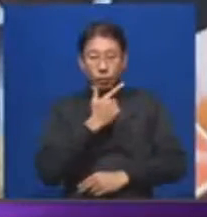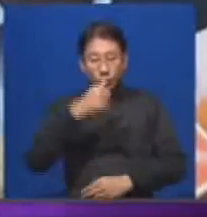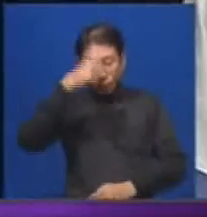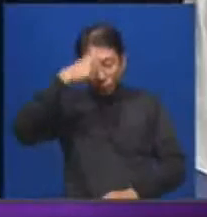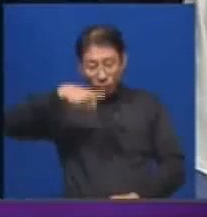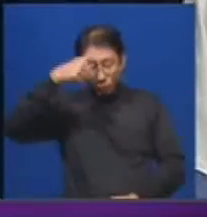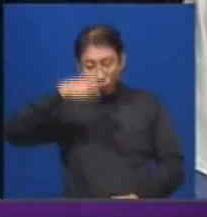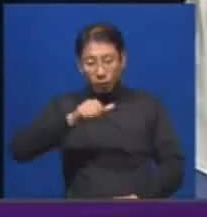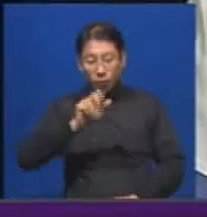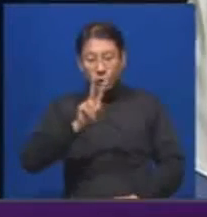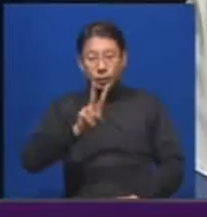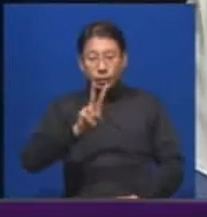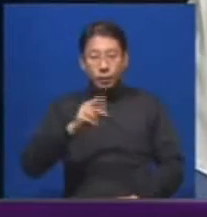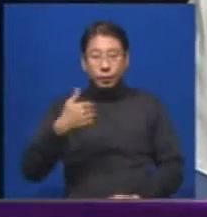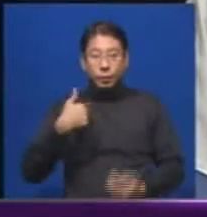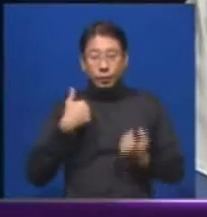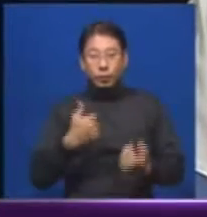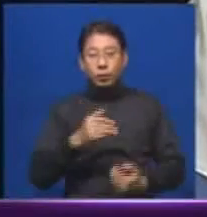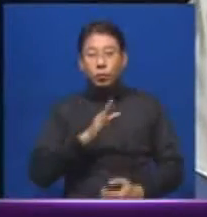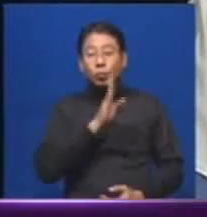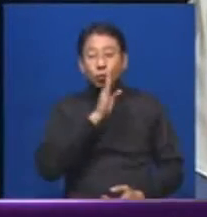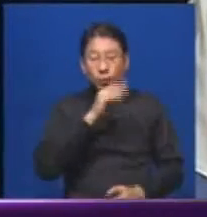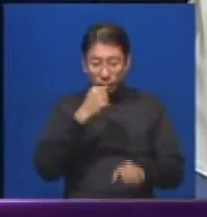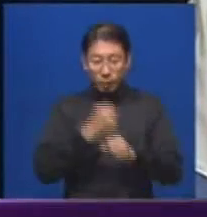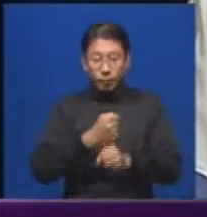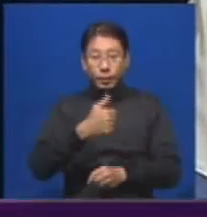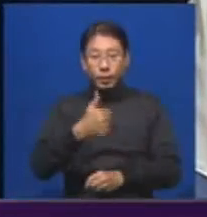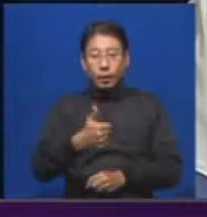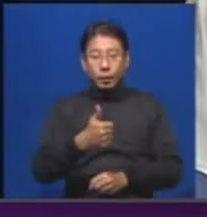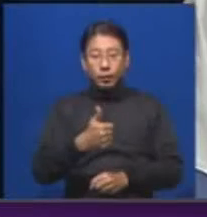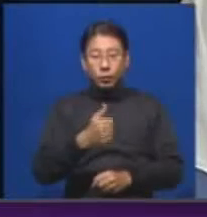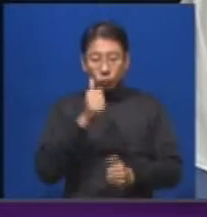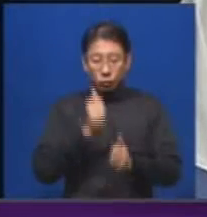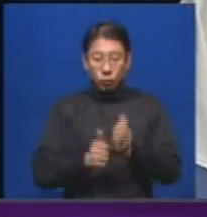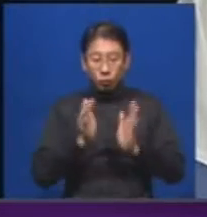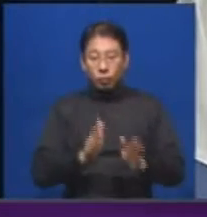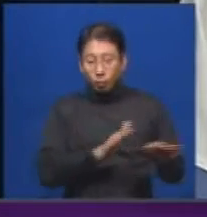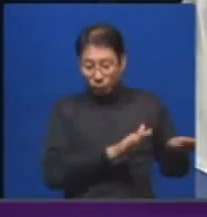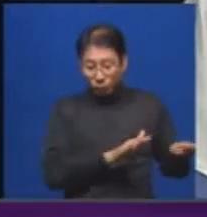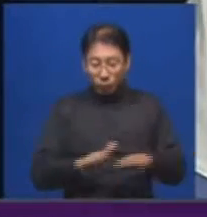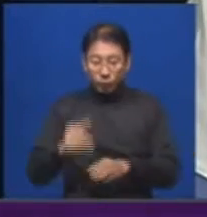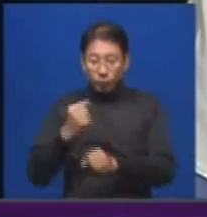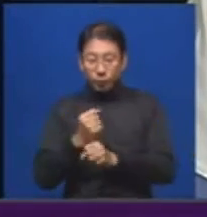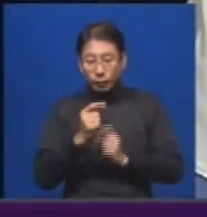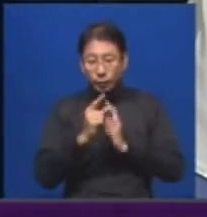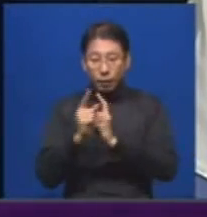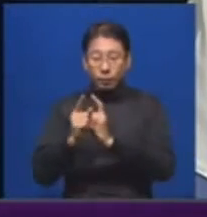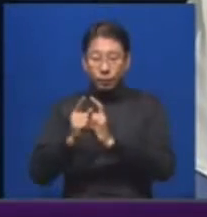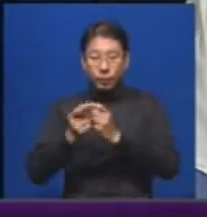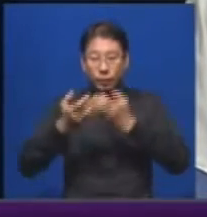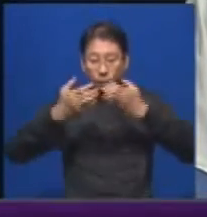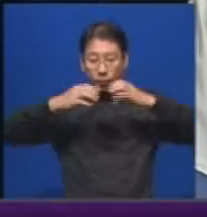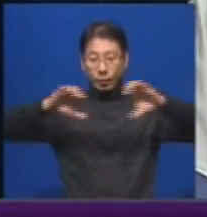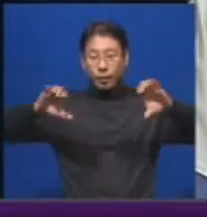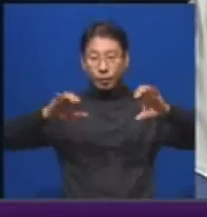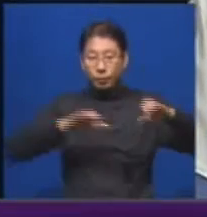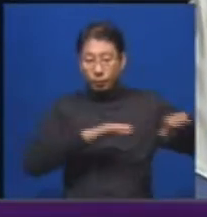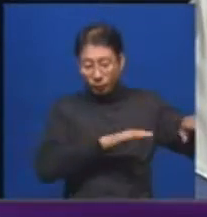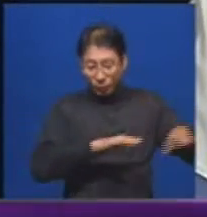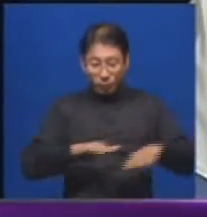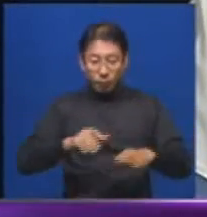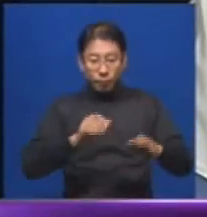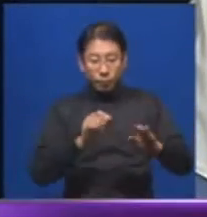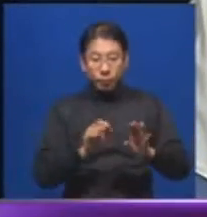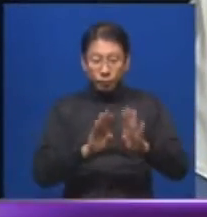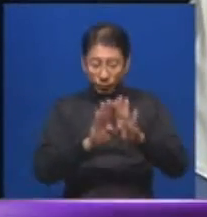าหากข้อเสนอมีความเป็นไปได้และเชื่อว่าทุกฝ่ายพร้อมทำตามโดยเฉพาะรัฐบาลเองก็เปิดกว้างรับฟังข้อเสนอแน่อยู่